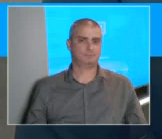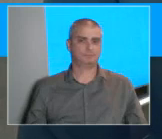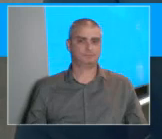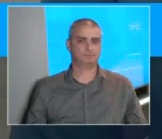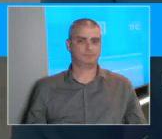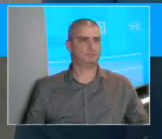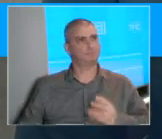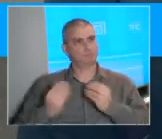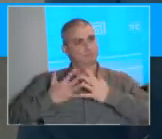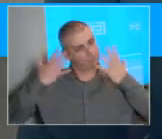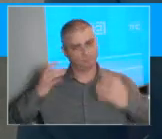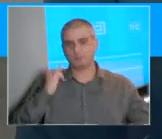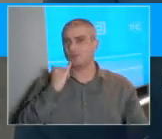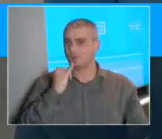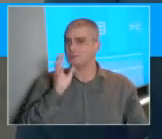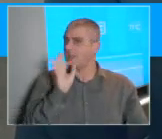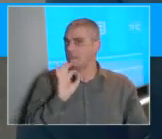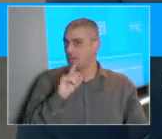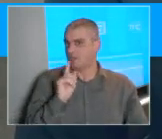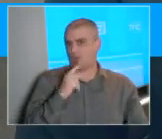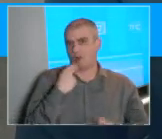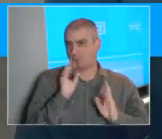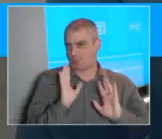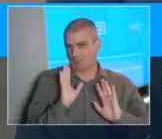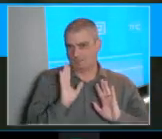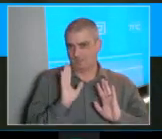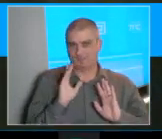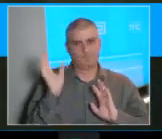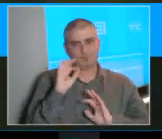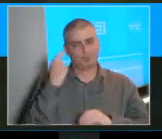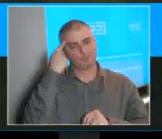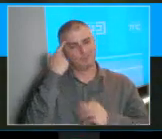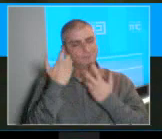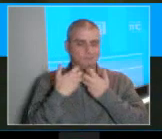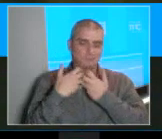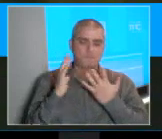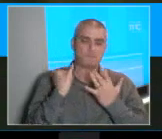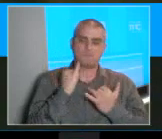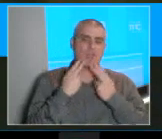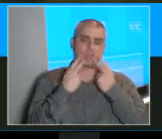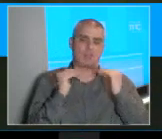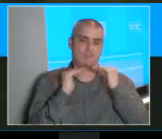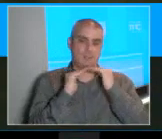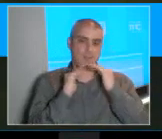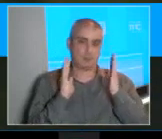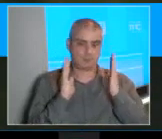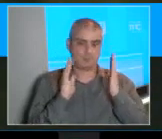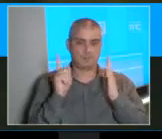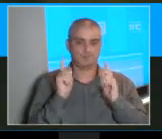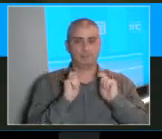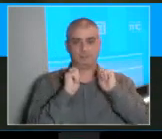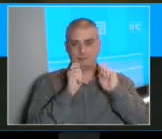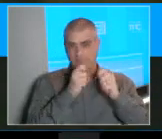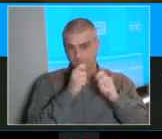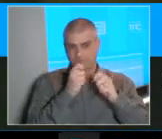גורפת. כן, זאת עדיין לא הנקמה. הם עדיין חושבים מה הנקמה הנכונה. הם יגישו